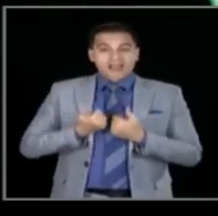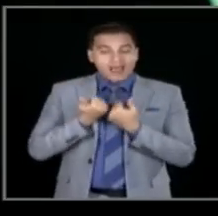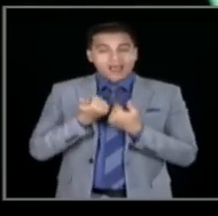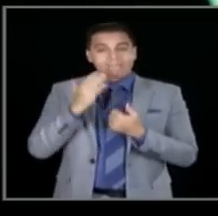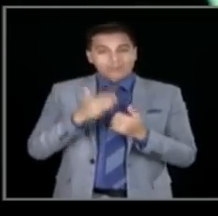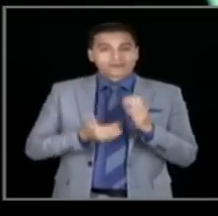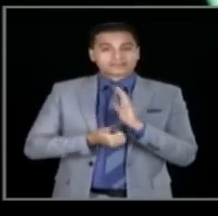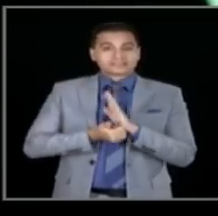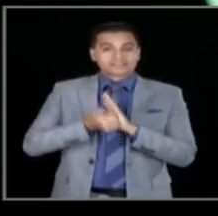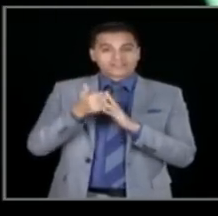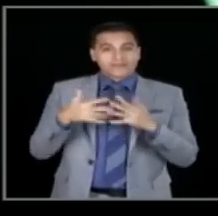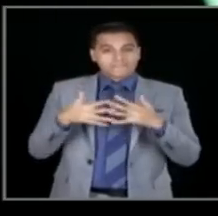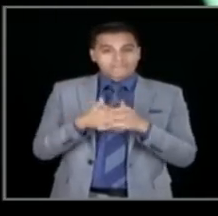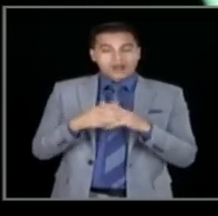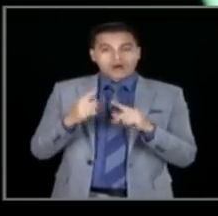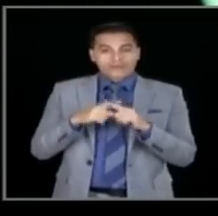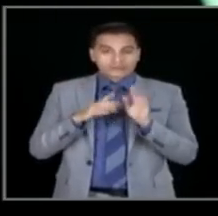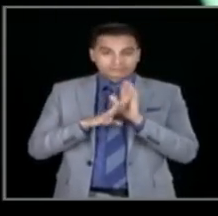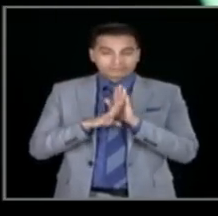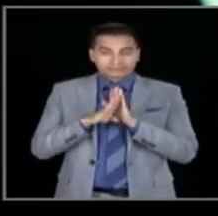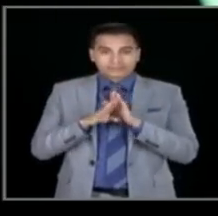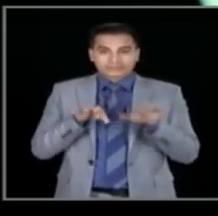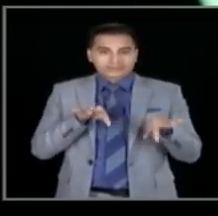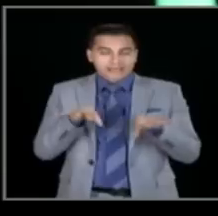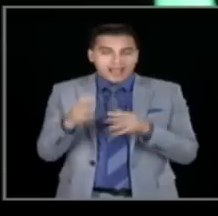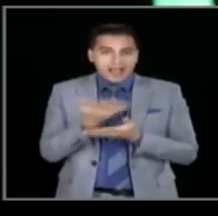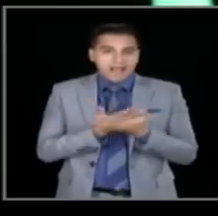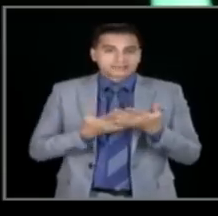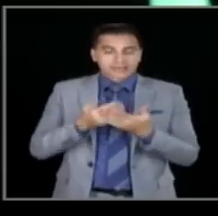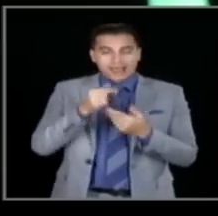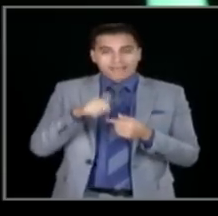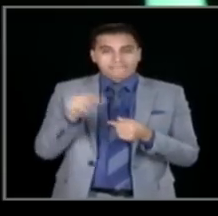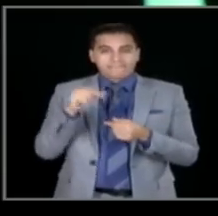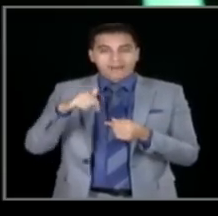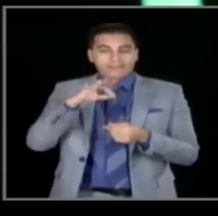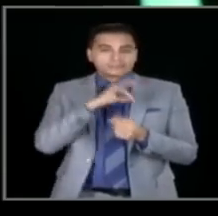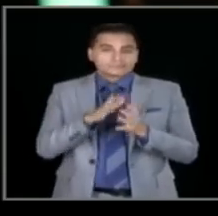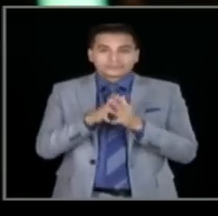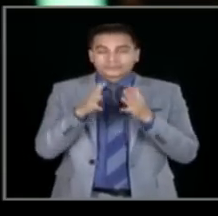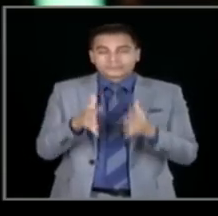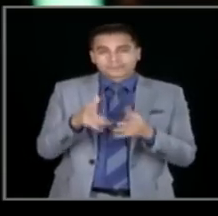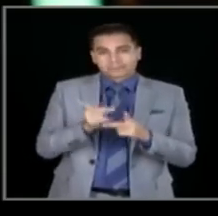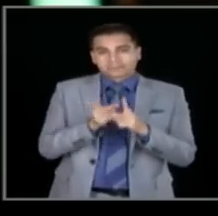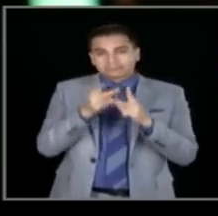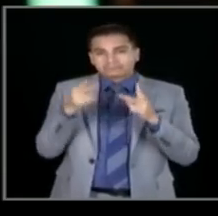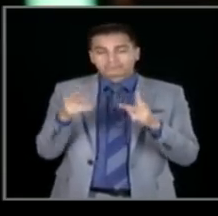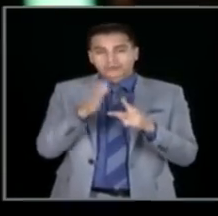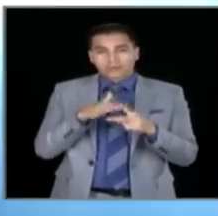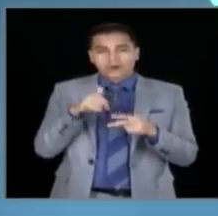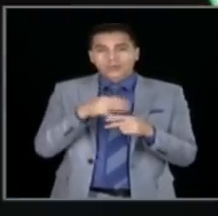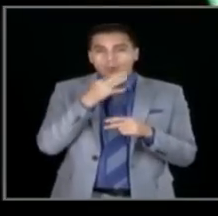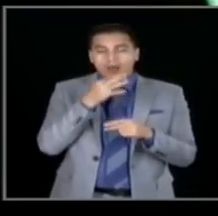يستفاد من المتسابقين ان هم ياخدوا مناصب سياسيه او دبلوماسيه. برنامج ممتاز ومفيش منه حاجه كتيره قليل قوي في الميديا